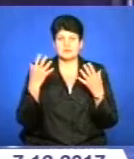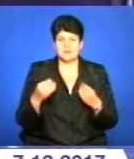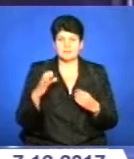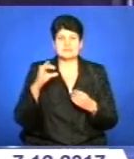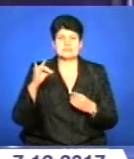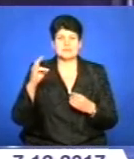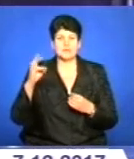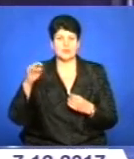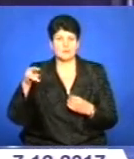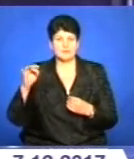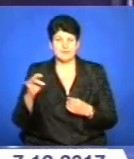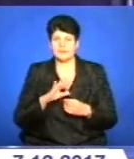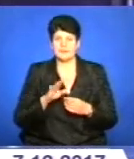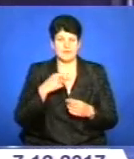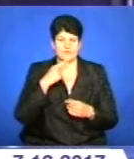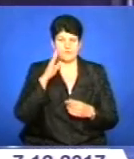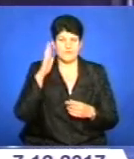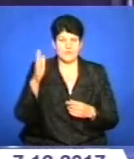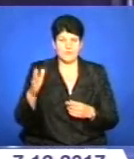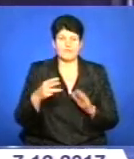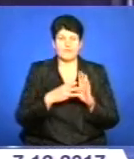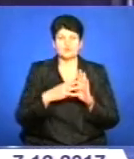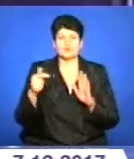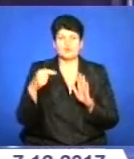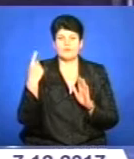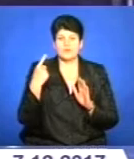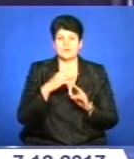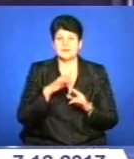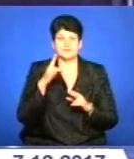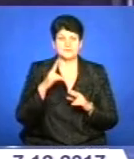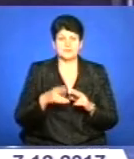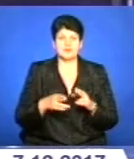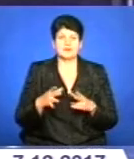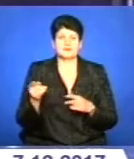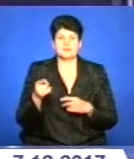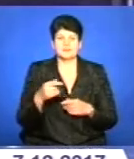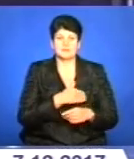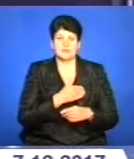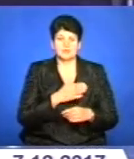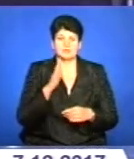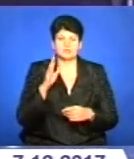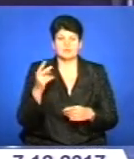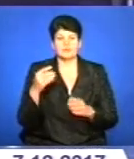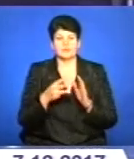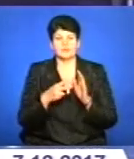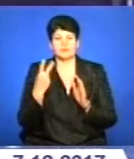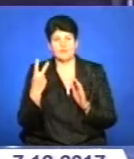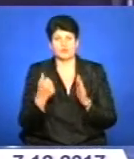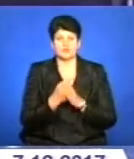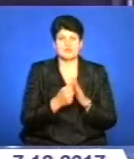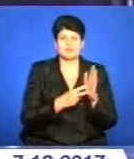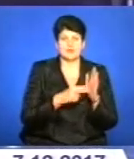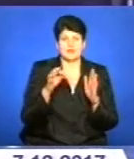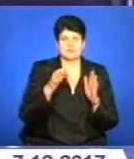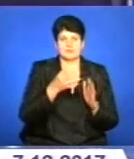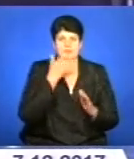не прогнозують. 8 грудня в області опадів не очікують. Температура повітря в день коливатиметься від 2 до 7 градусів вище